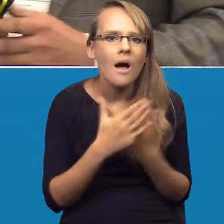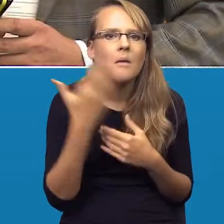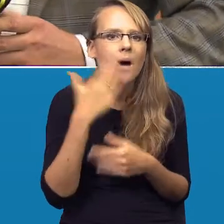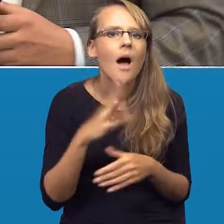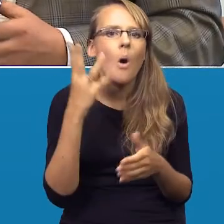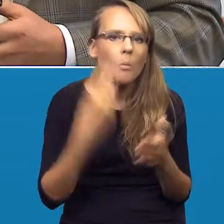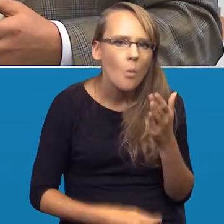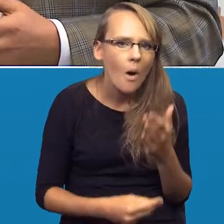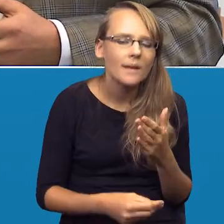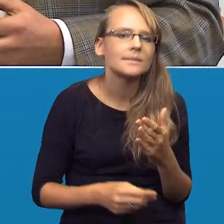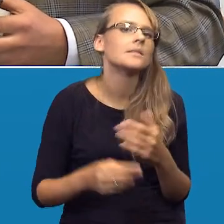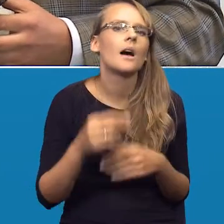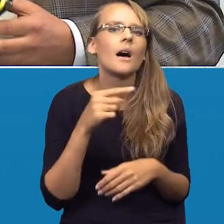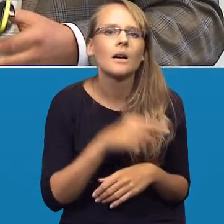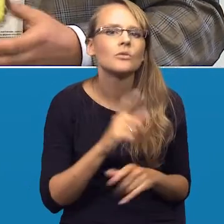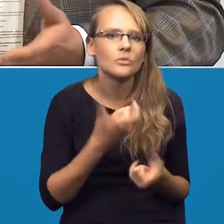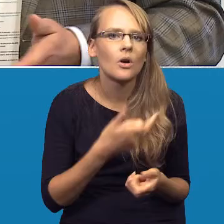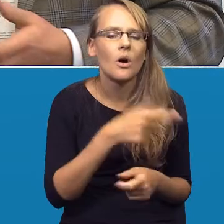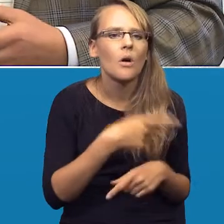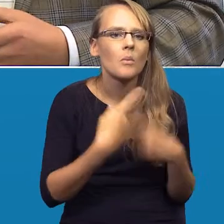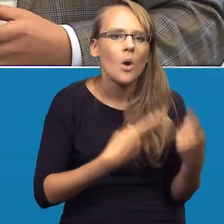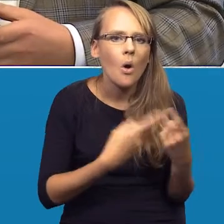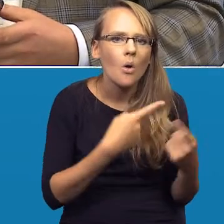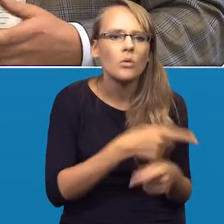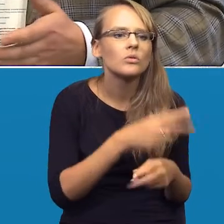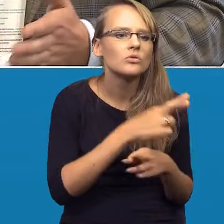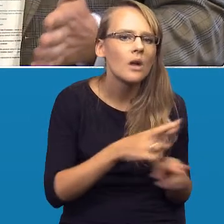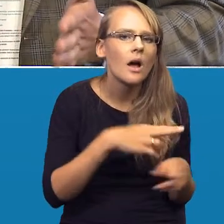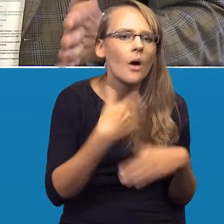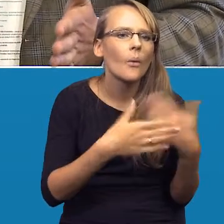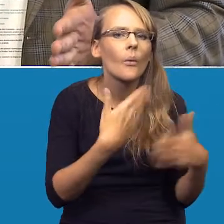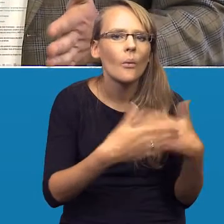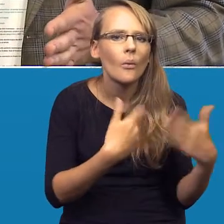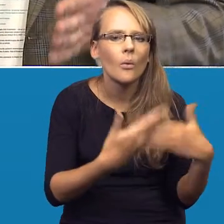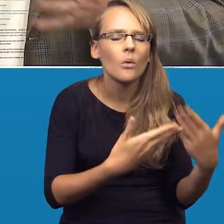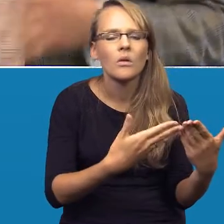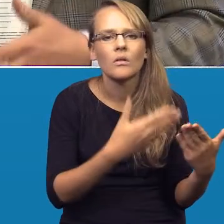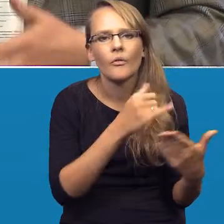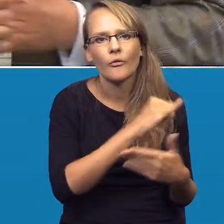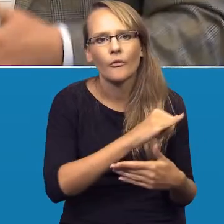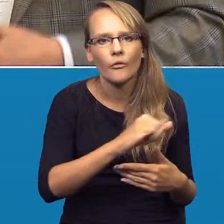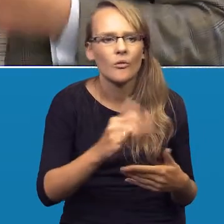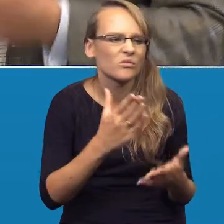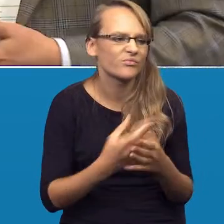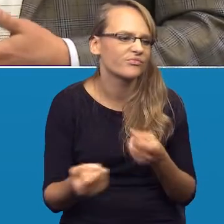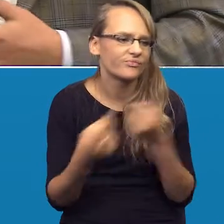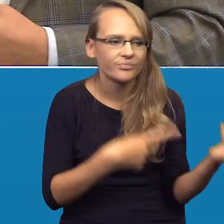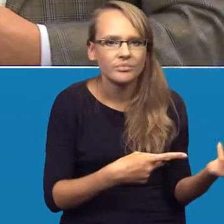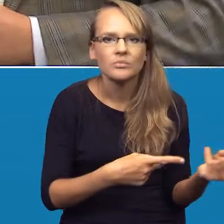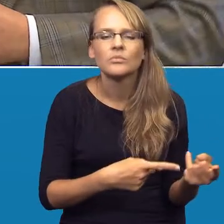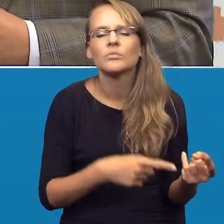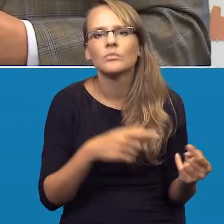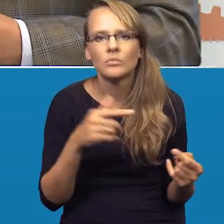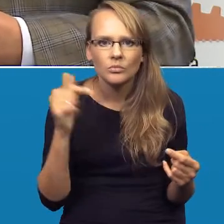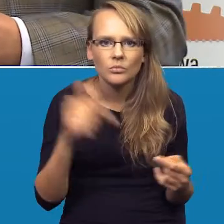opłaca produkować przedmioty czy zasoby, które po jakimś tam czasie no, są wyrzucane i znowu należy